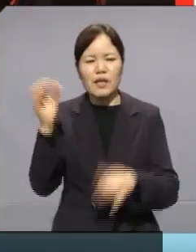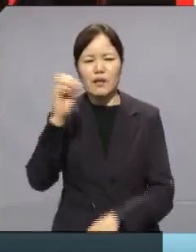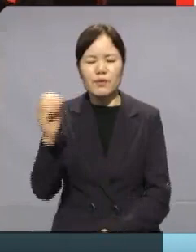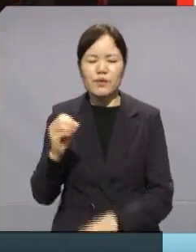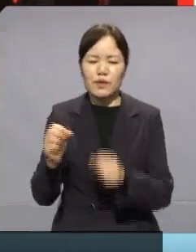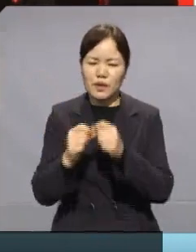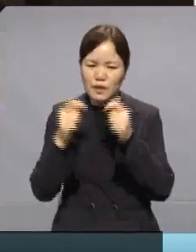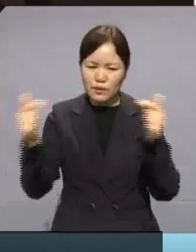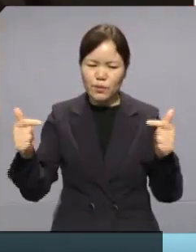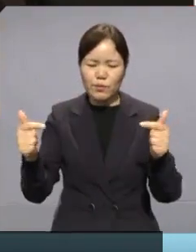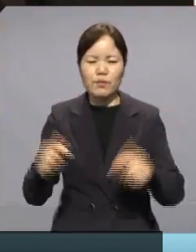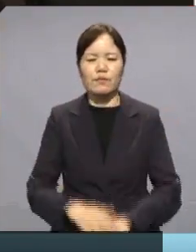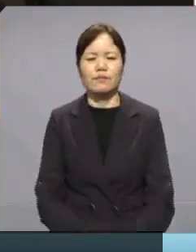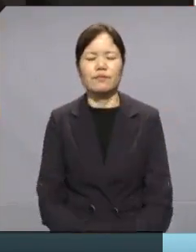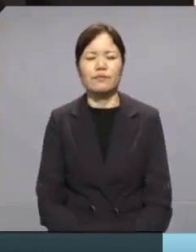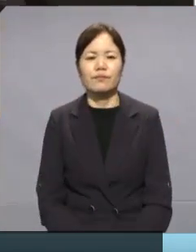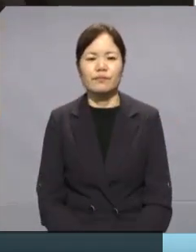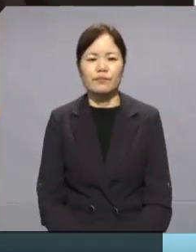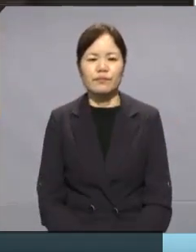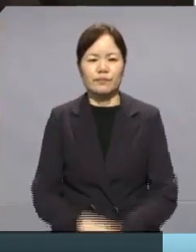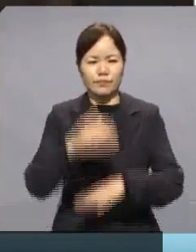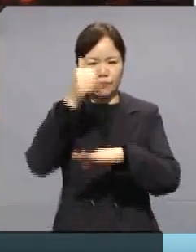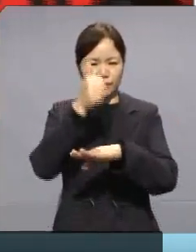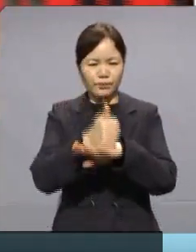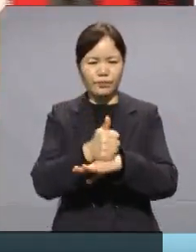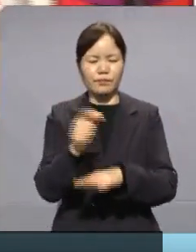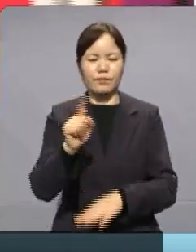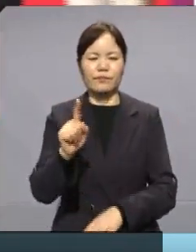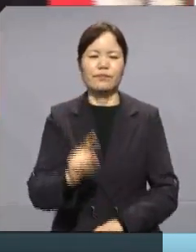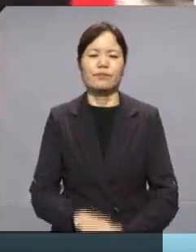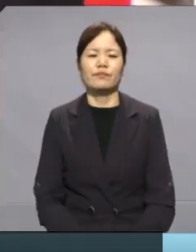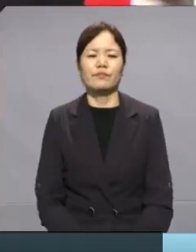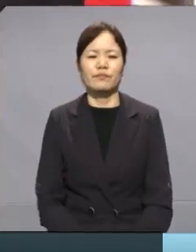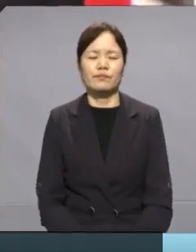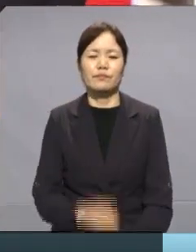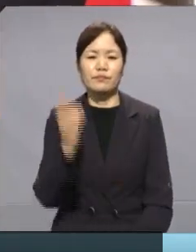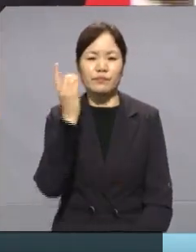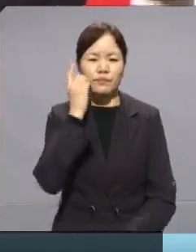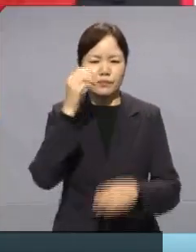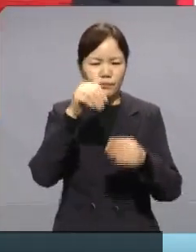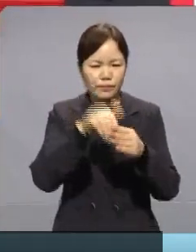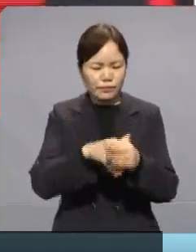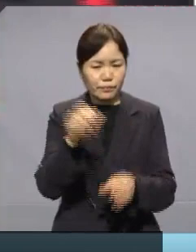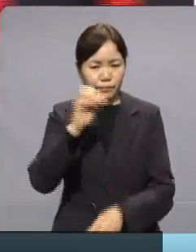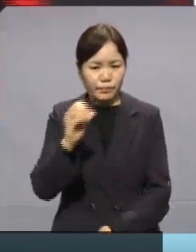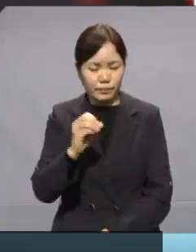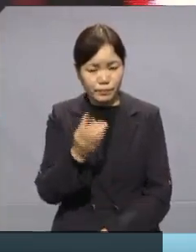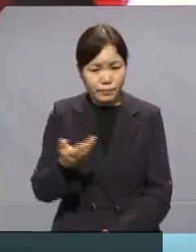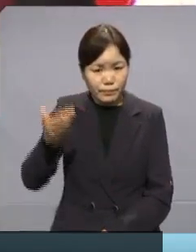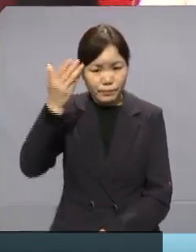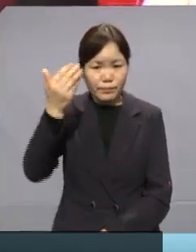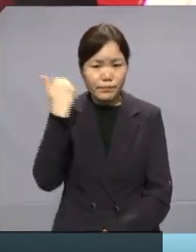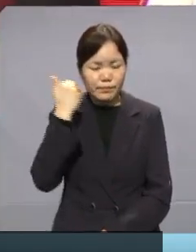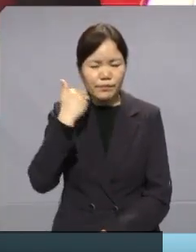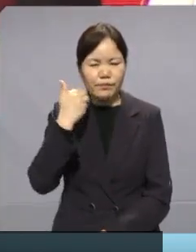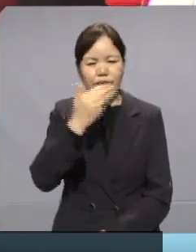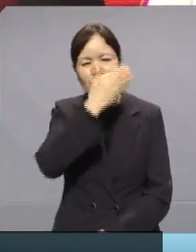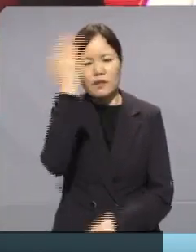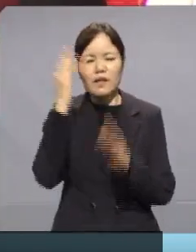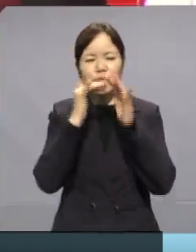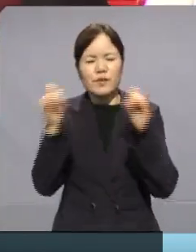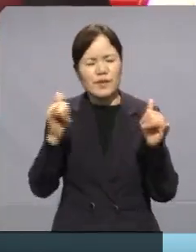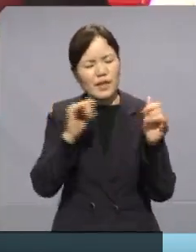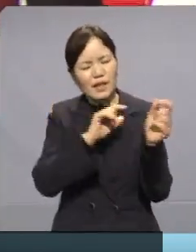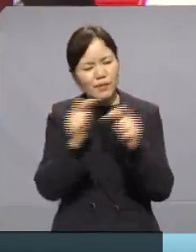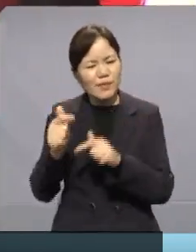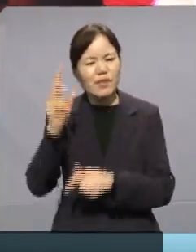이런 변화가 있었던 겁니다. 그러면 결국은 이 그 모바일 투표에 투표율을 끌어올린 사람들은 MZ세대일 가능성이